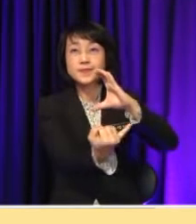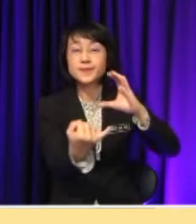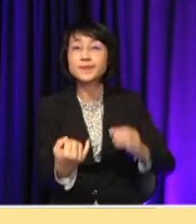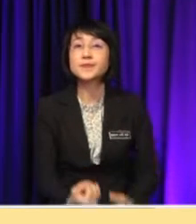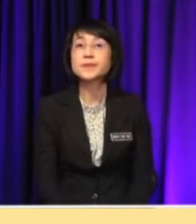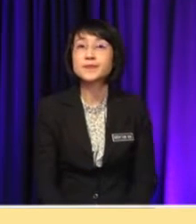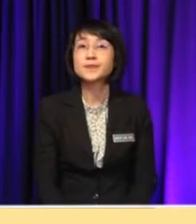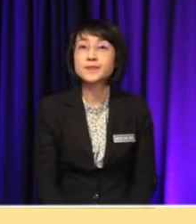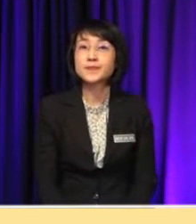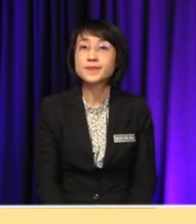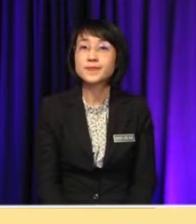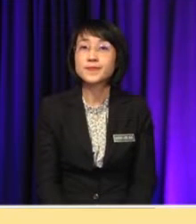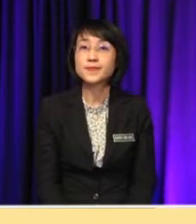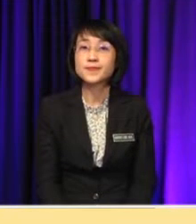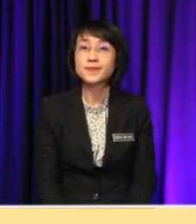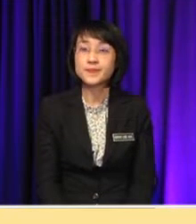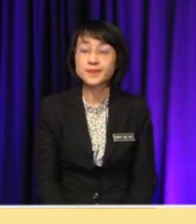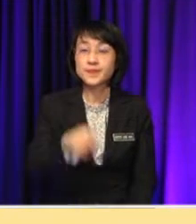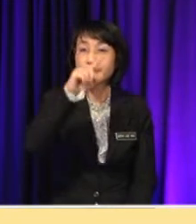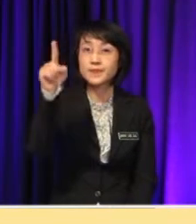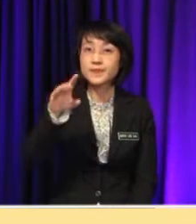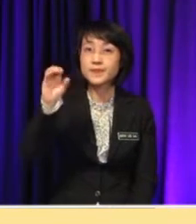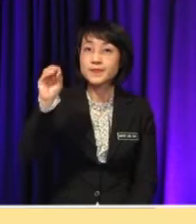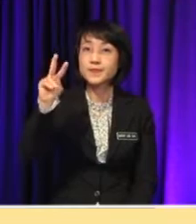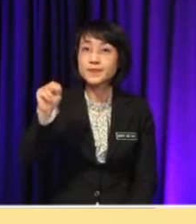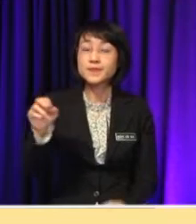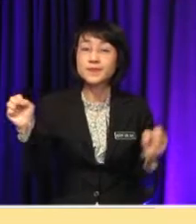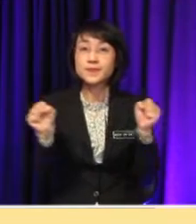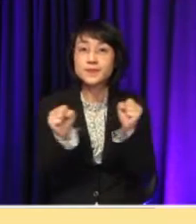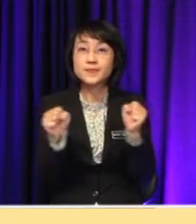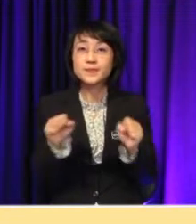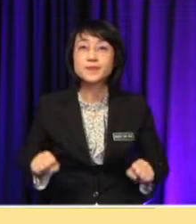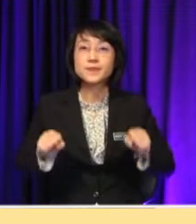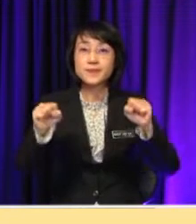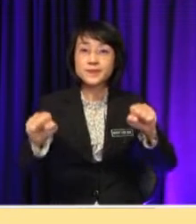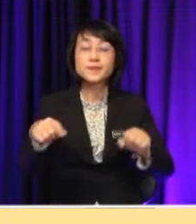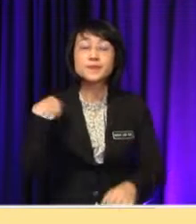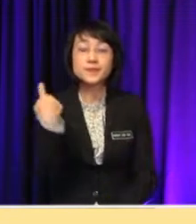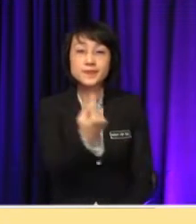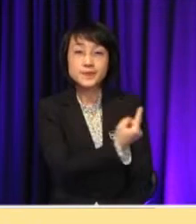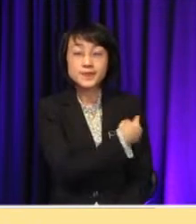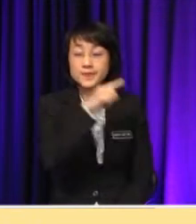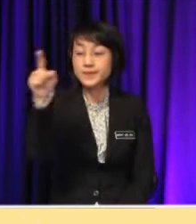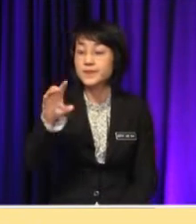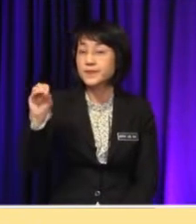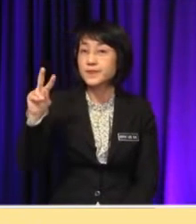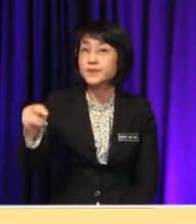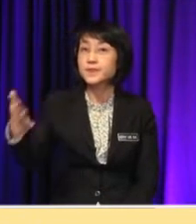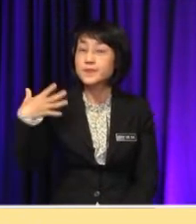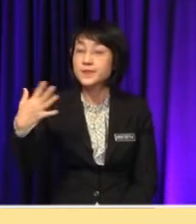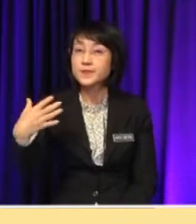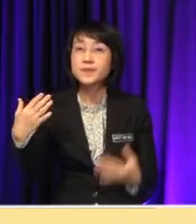kawasan sejuk sederhana zone sejuk sederhana Ayo kita adalah Zoon panas jadi Aduh dan enggak ada